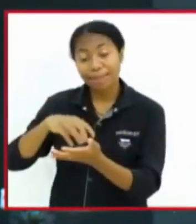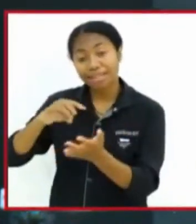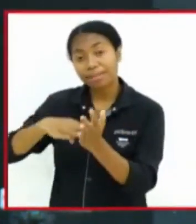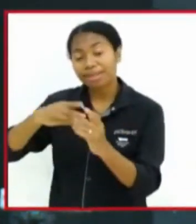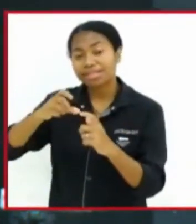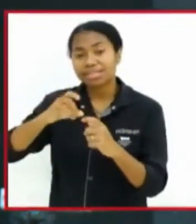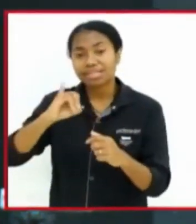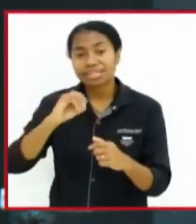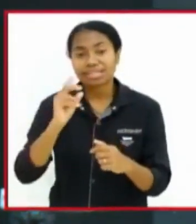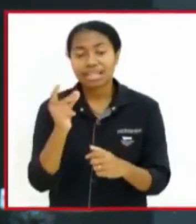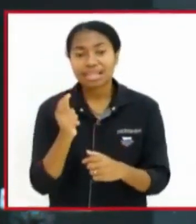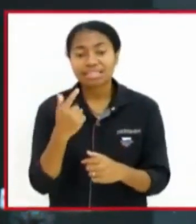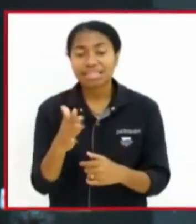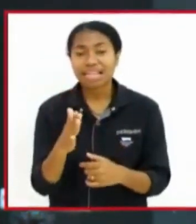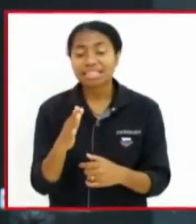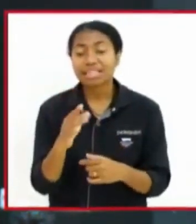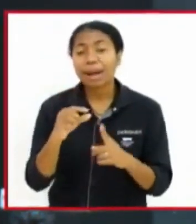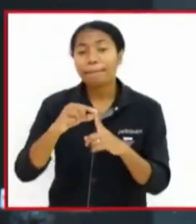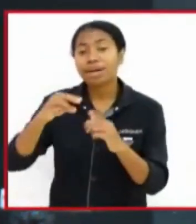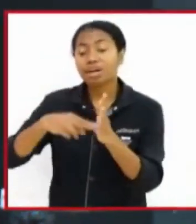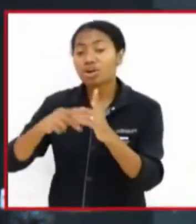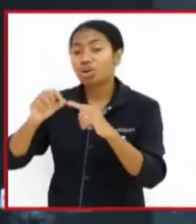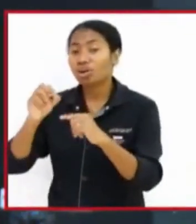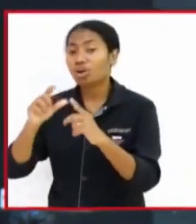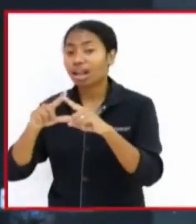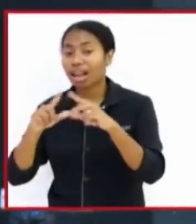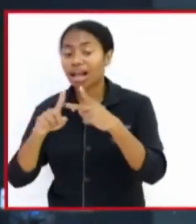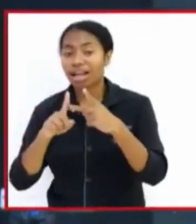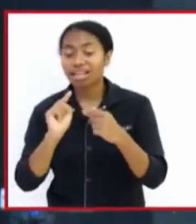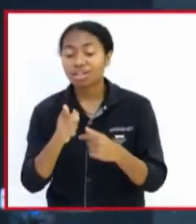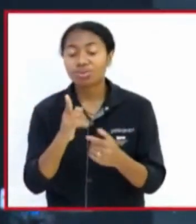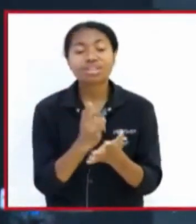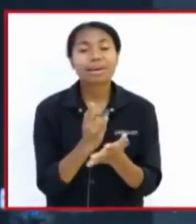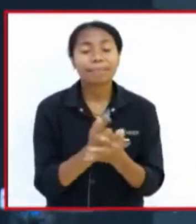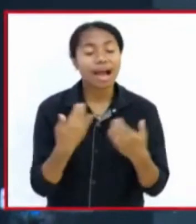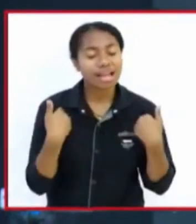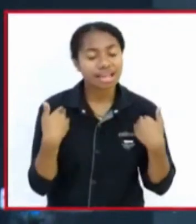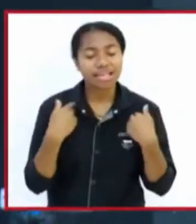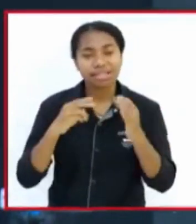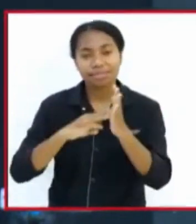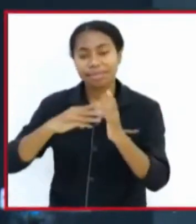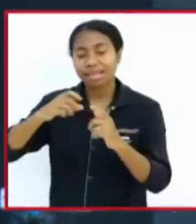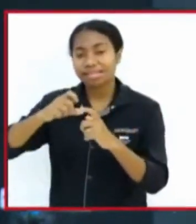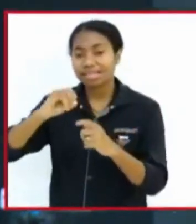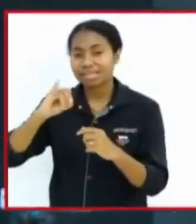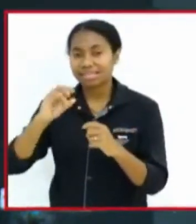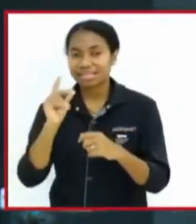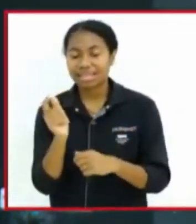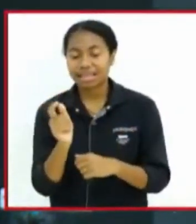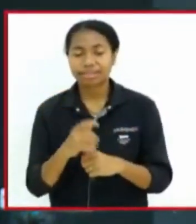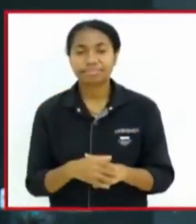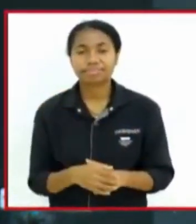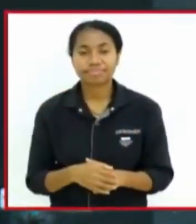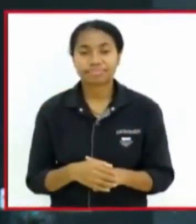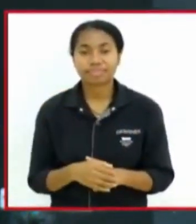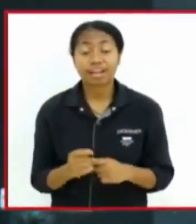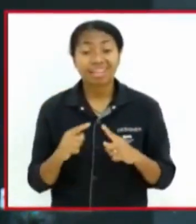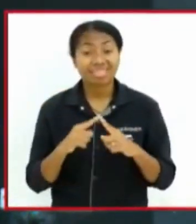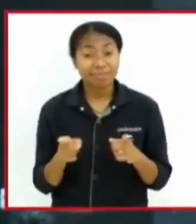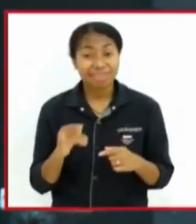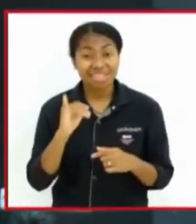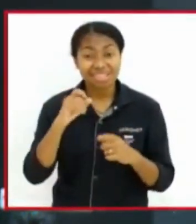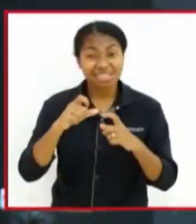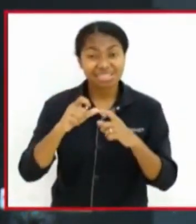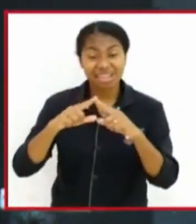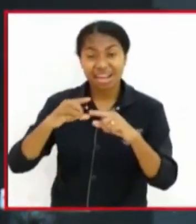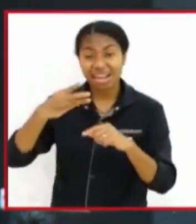tapi ingat bahwa Mesir sudah benci Israel sedemikian rupa Hai tapi Israel yang